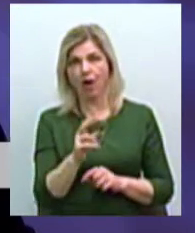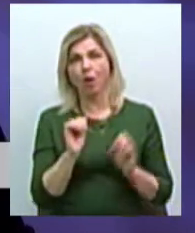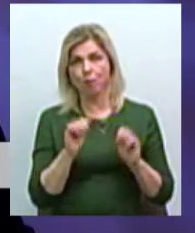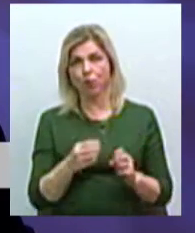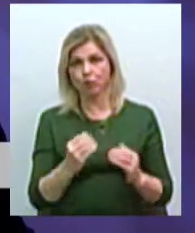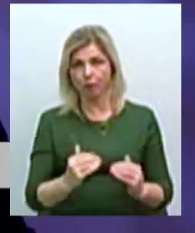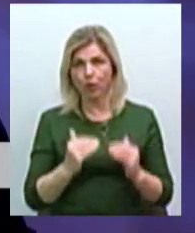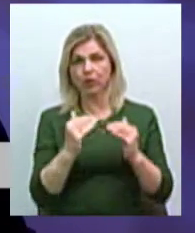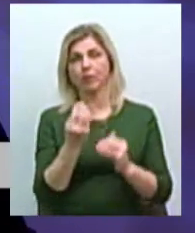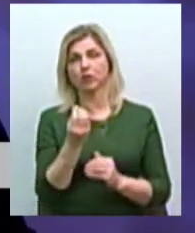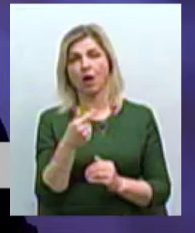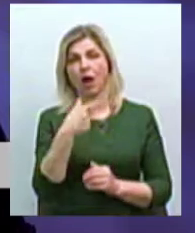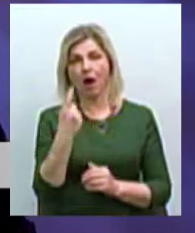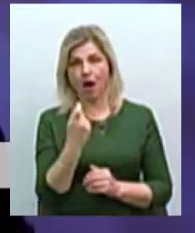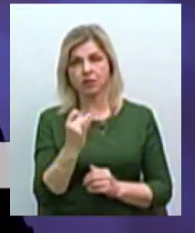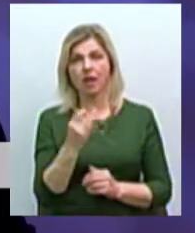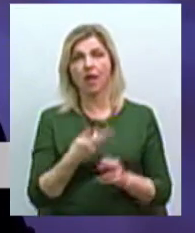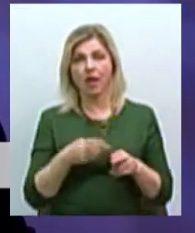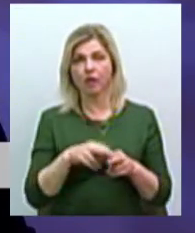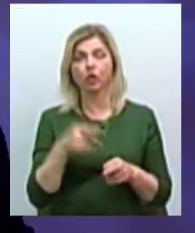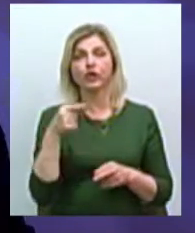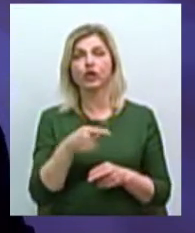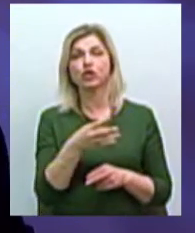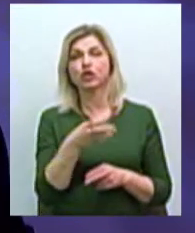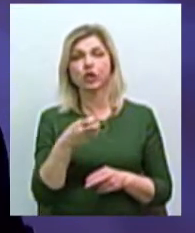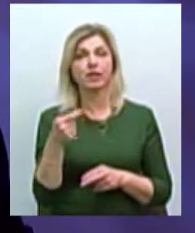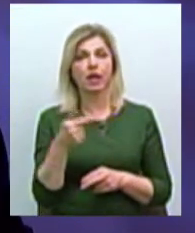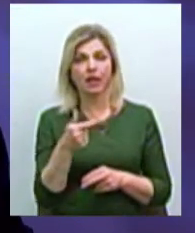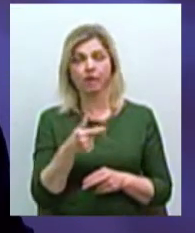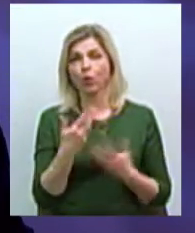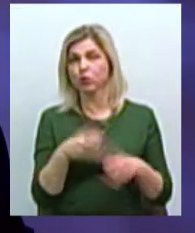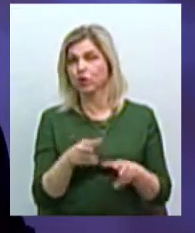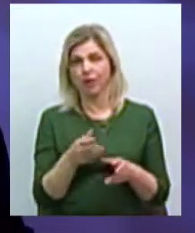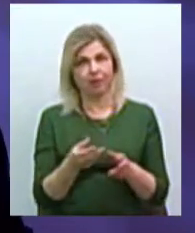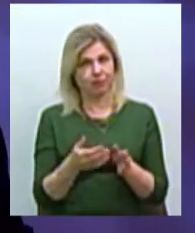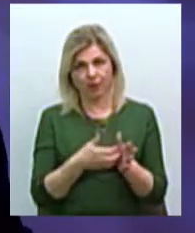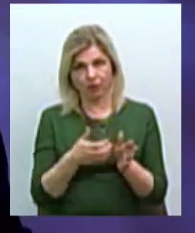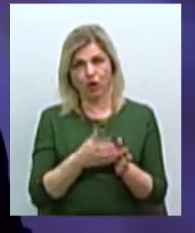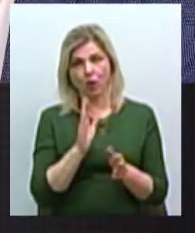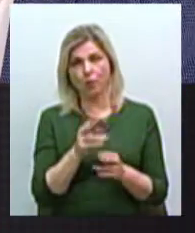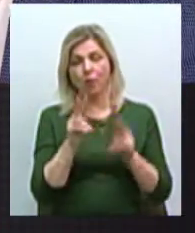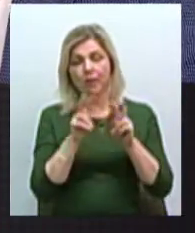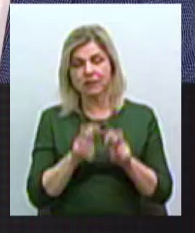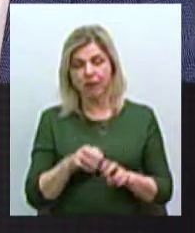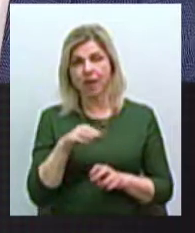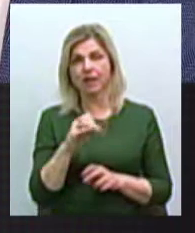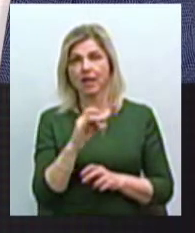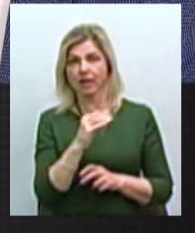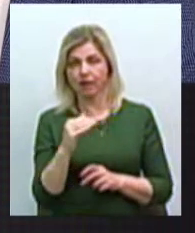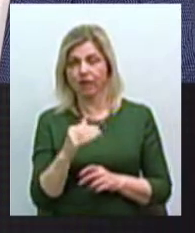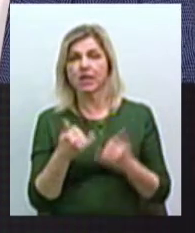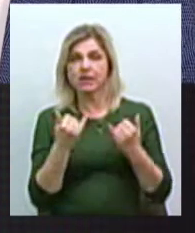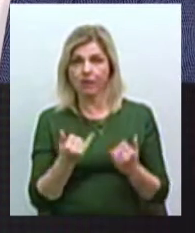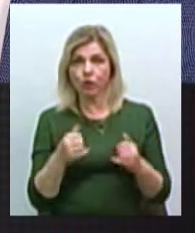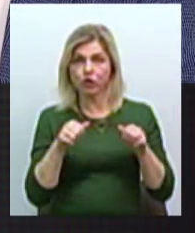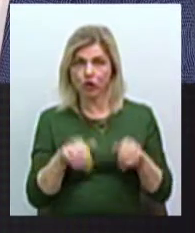поднимет стоимость газа, и, естественно, мы в эту стоимость 1400 гривен вложиться уже не сможем, то есть мы должны будем пересмотреть тарифы. В сегодняшнем